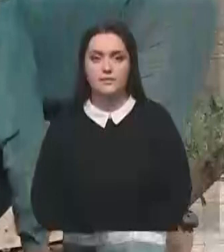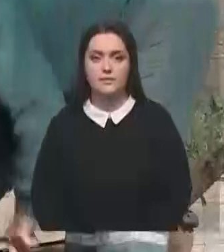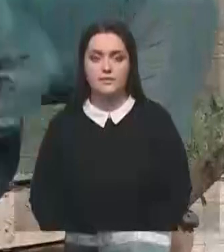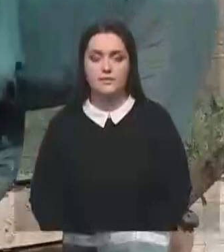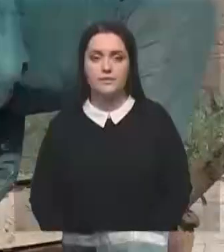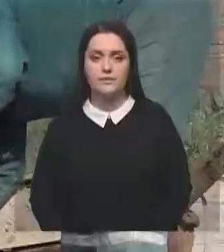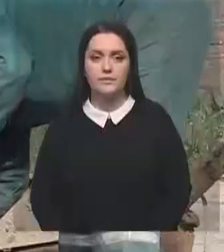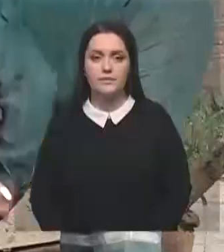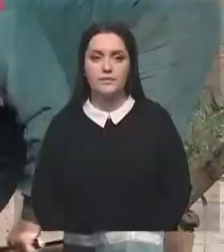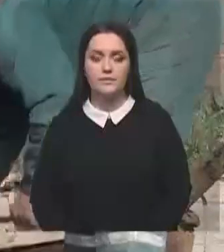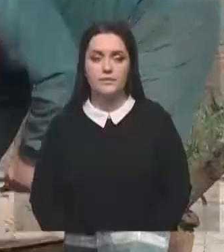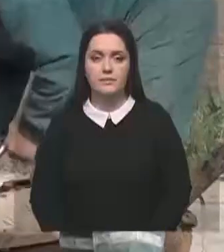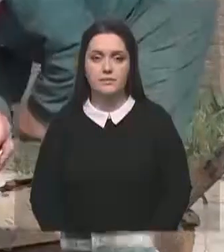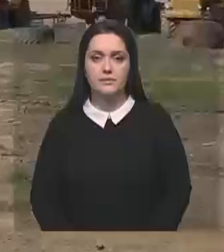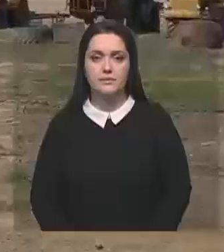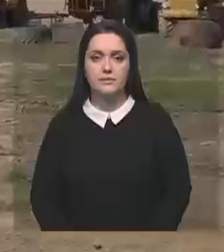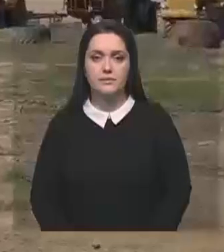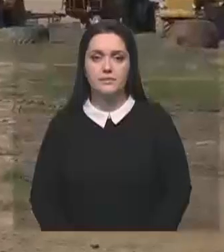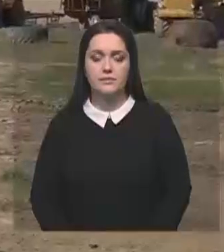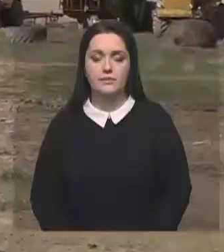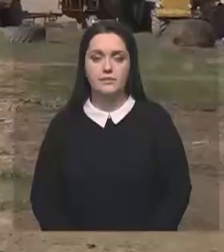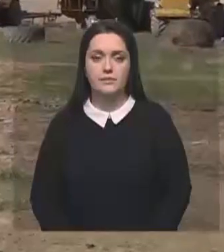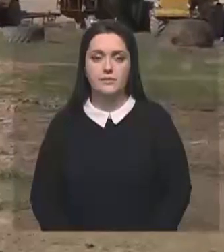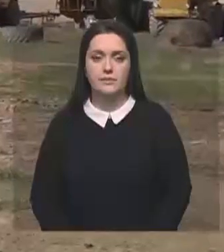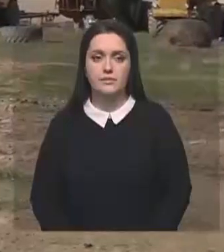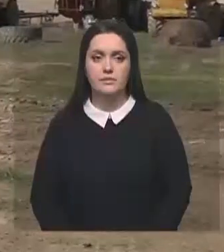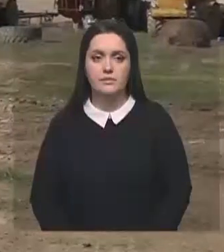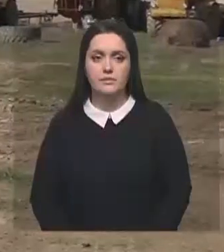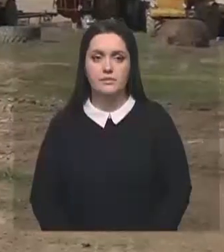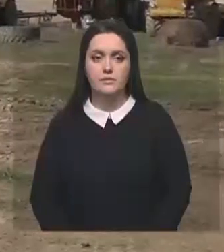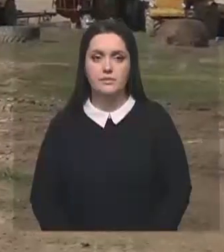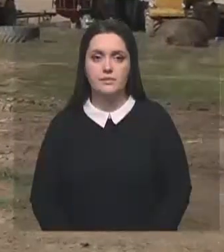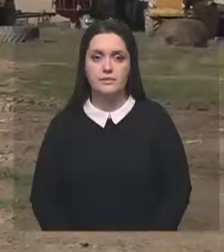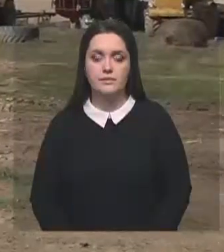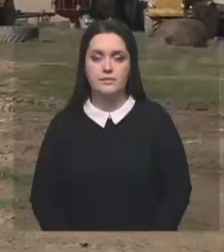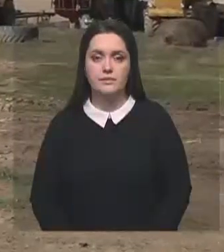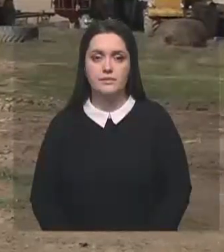Ербулат Абиш, Куаныш Абуов, Туркестанская область, 24 КЗ.